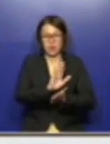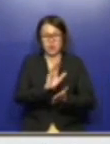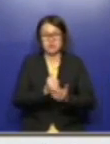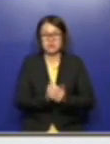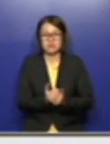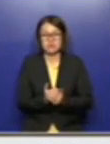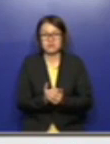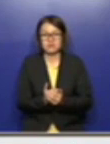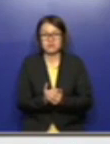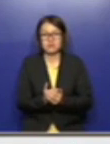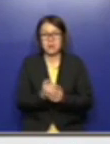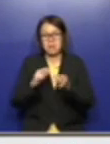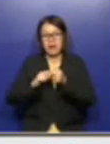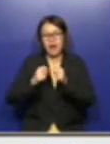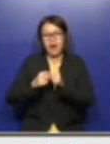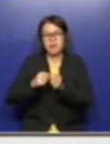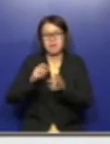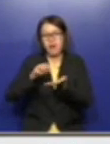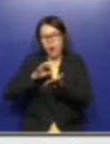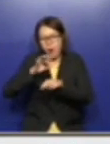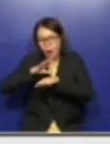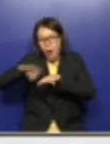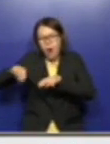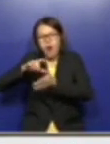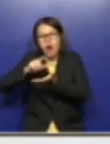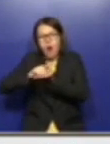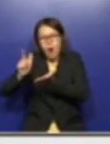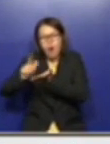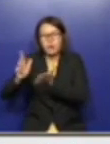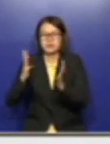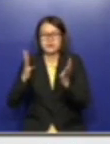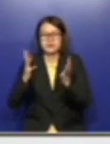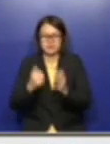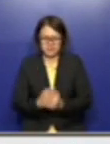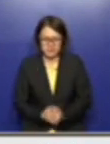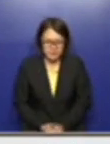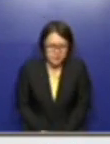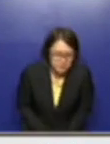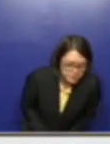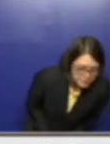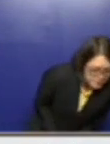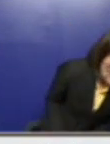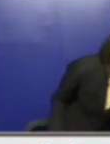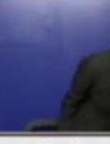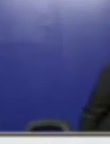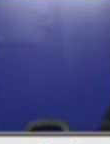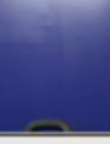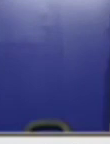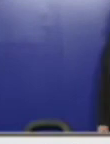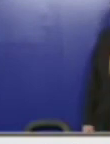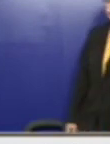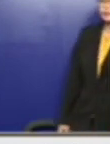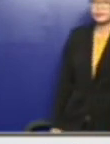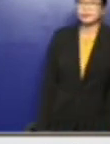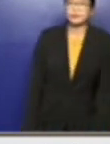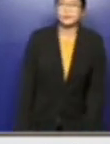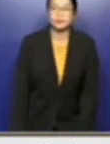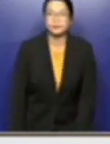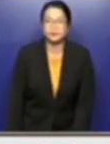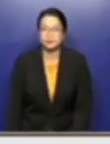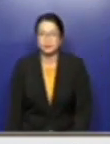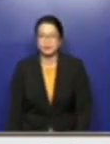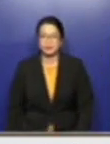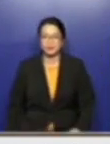มันจึงไม่มีเรื่องนี้เกิดขึ้นเนี่ยท่านประธานครับผมอยากจะพูดต่อไปอย่างนี้ท่านประธานครับการไปแบบสำรวจของท่